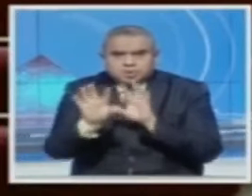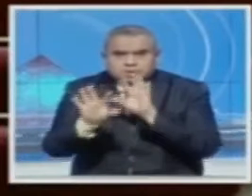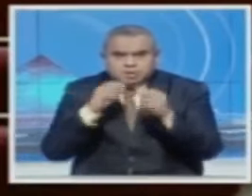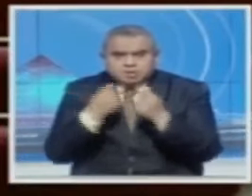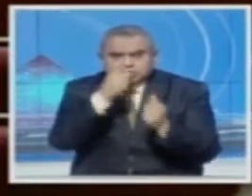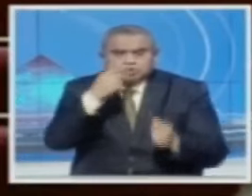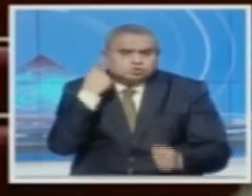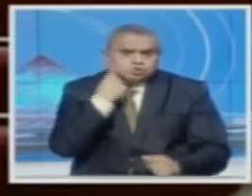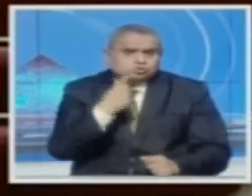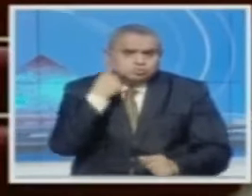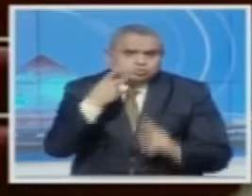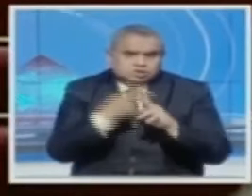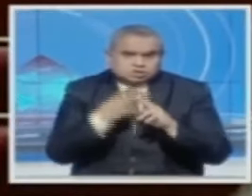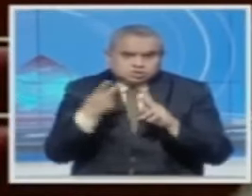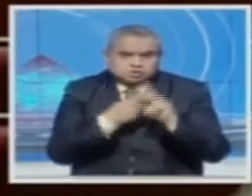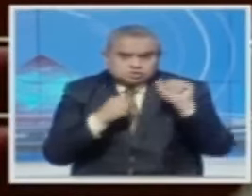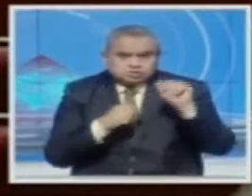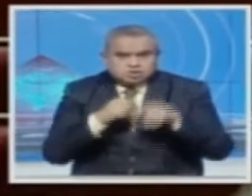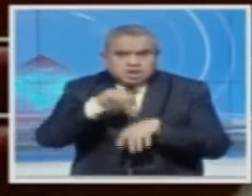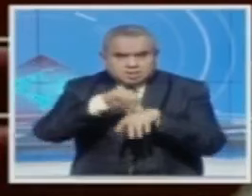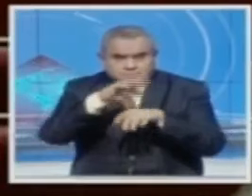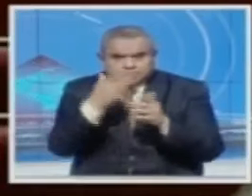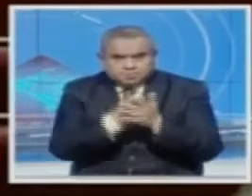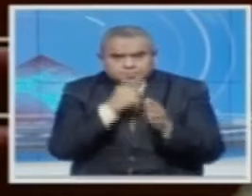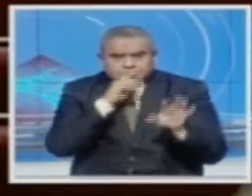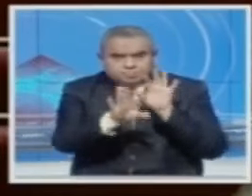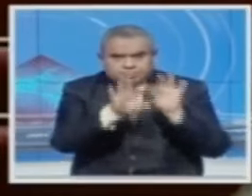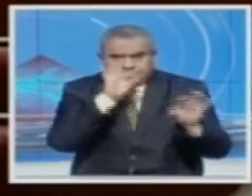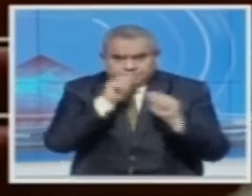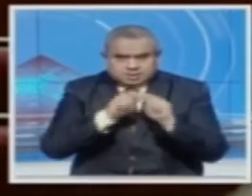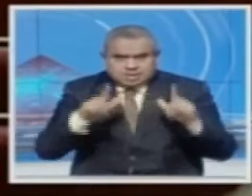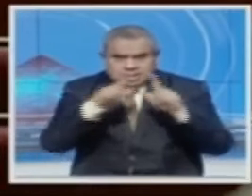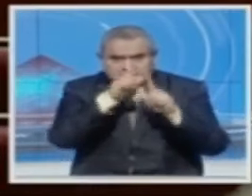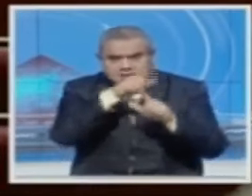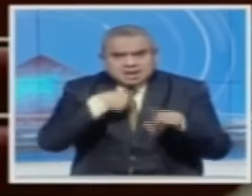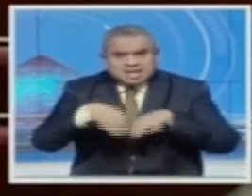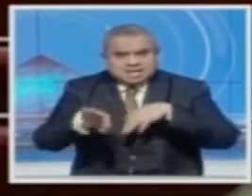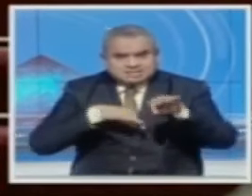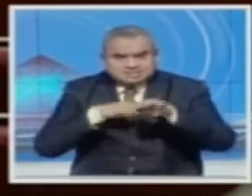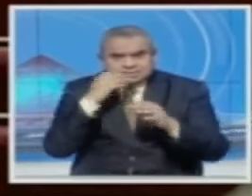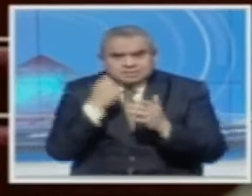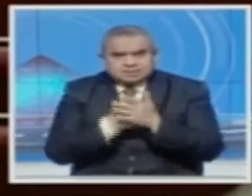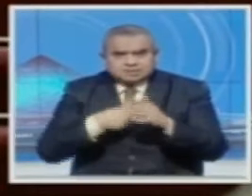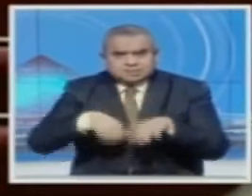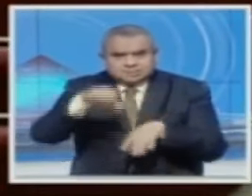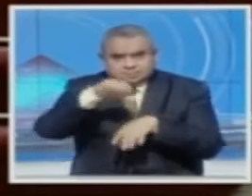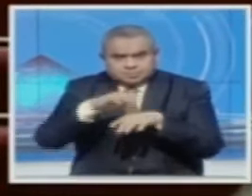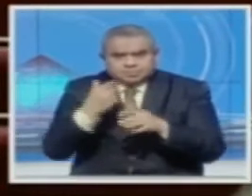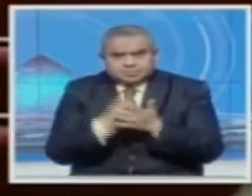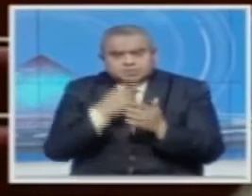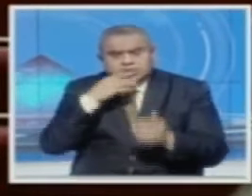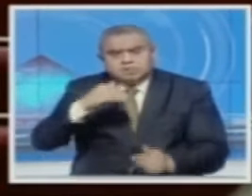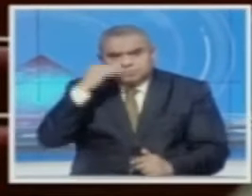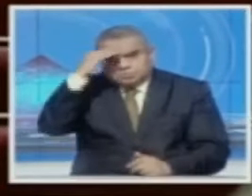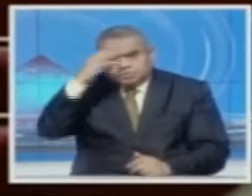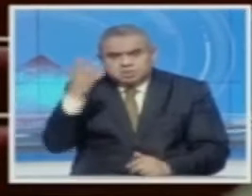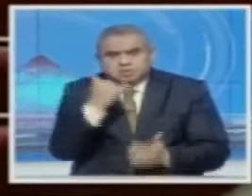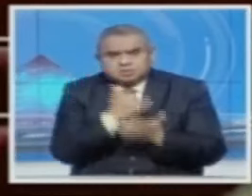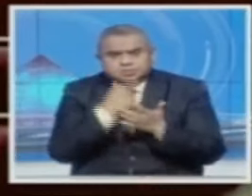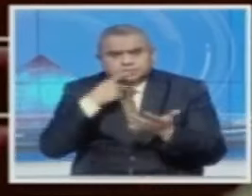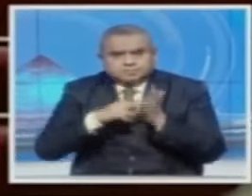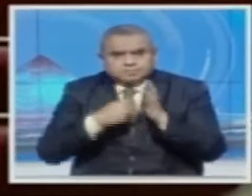السوداني، المكون المدني وبقية الأطراف السياسية، الوضع خريطة طريق للمستقبل تؤدي